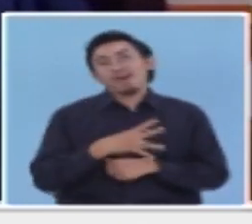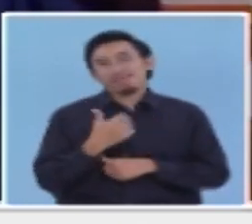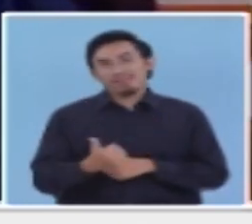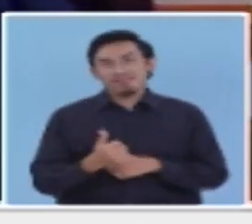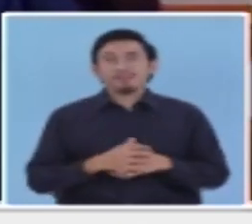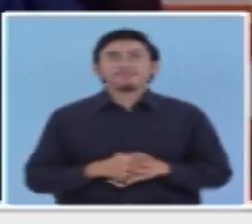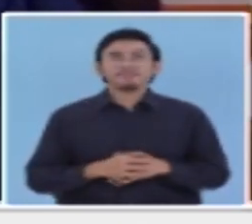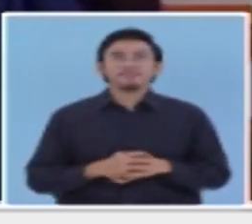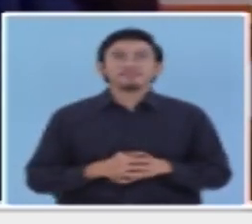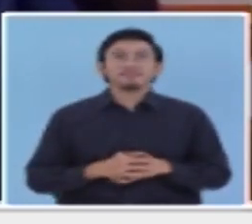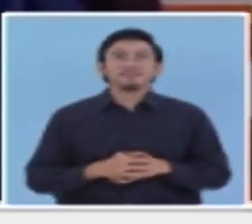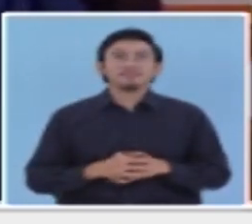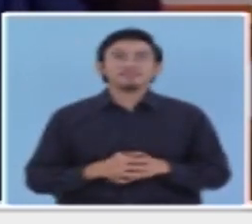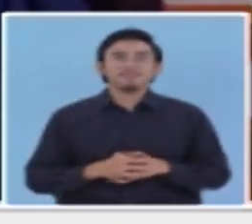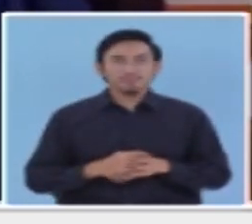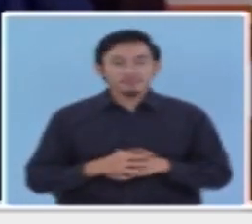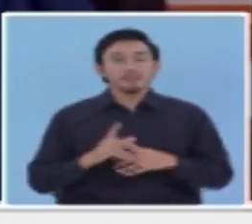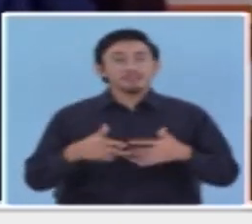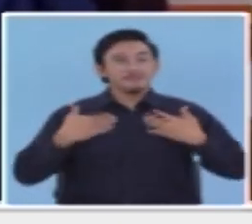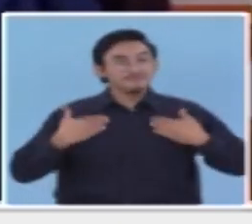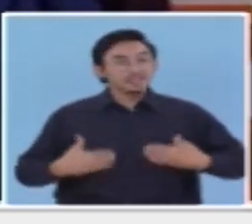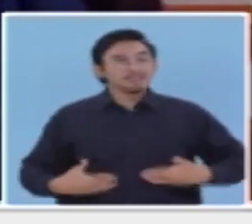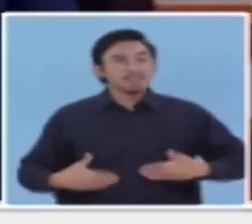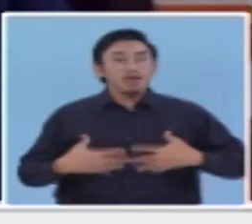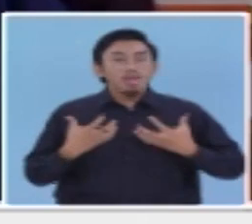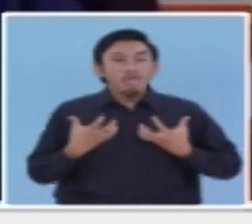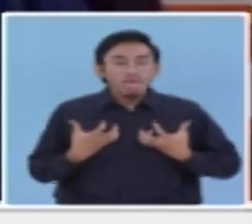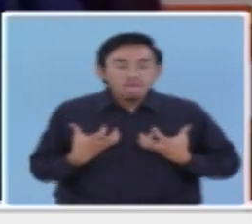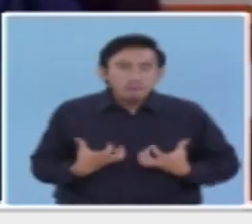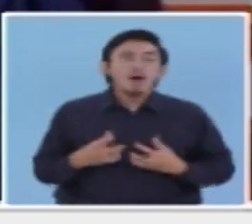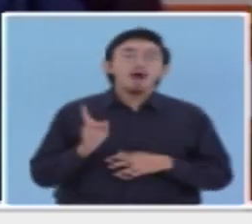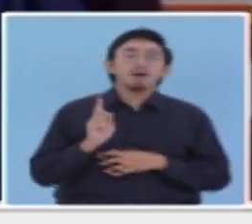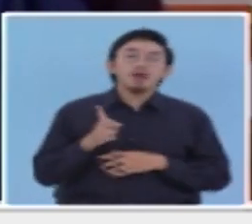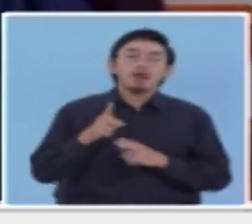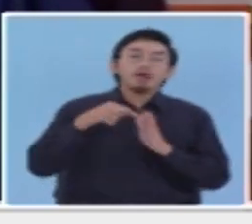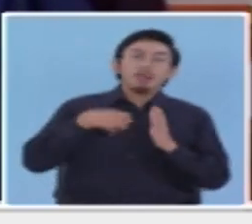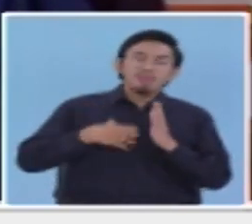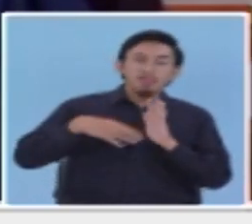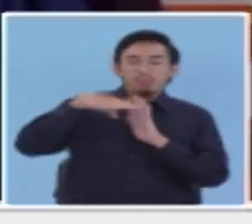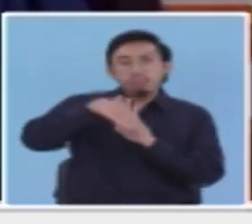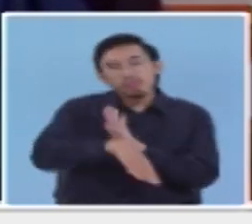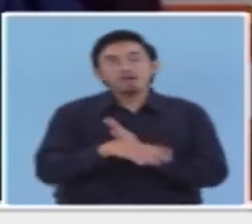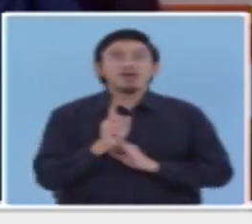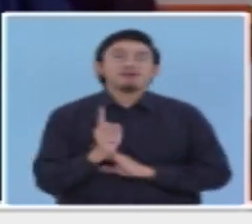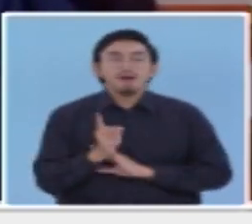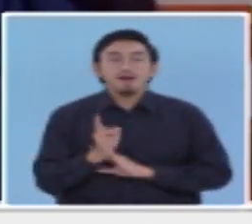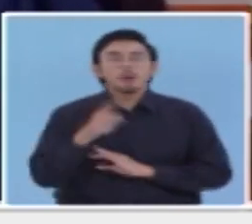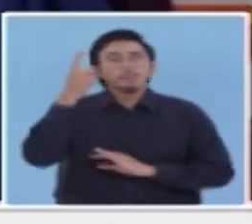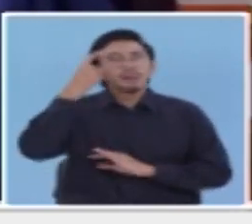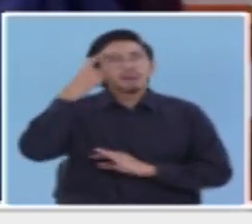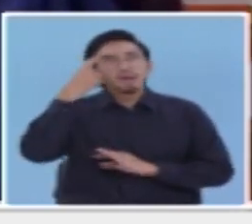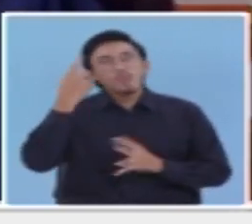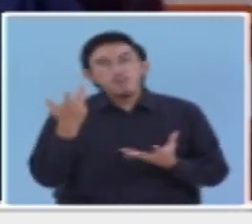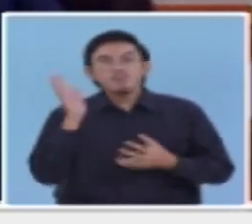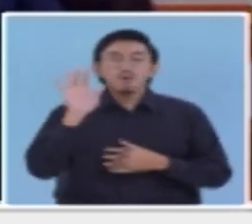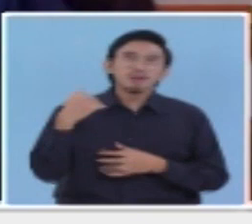memang manusiawi itu saya suka kadang down, kadang mikir saya kok nggak